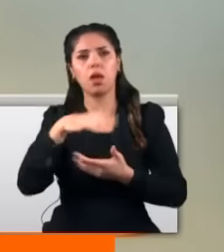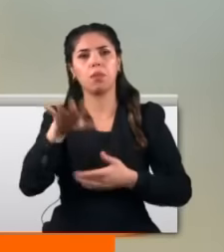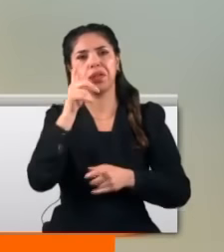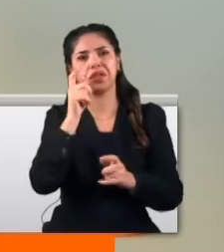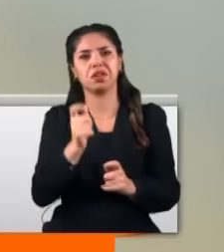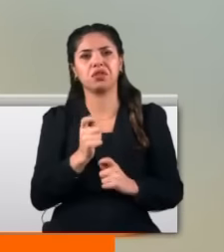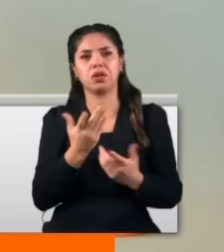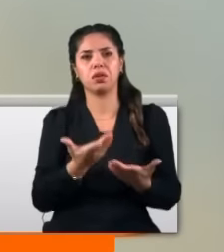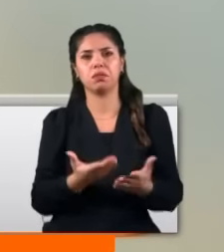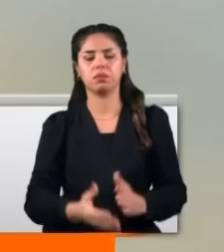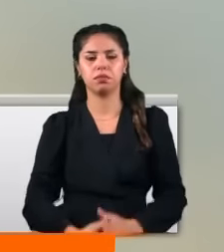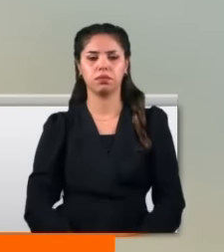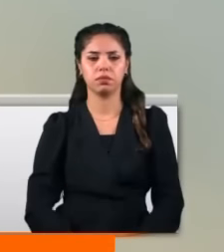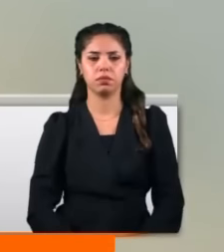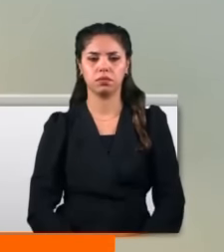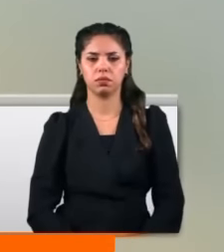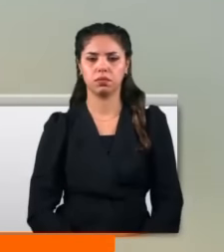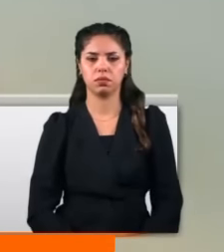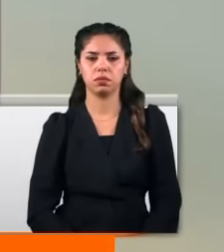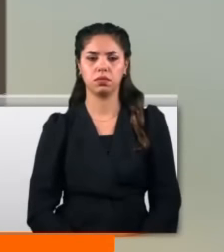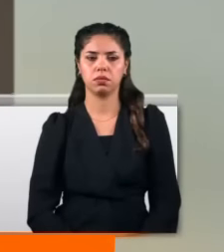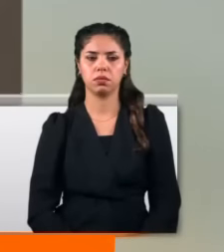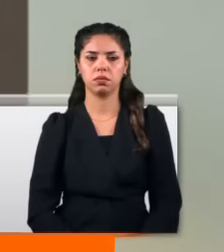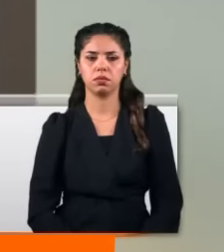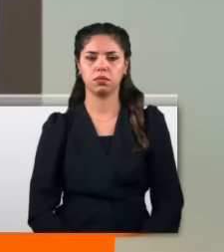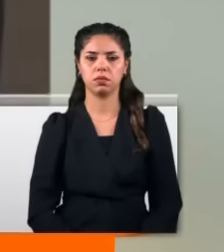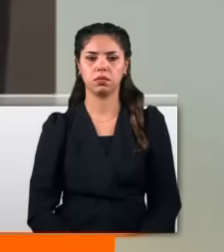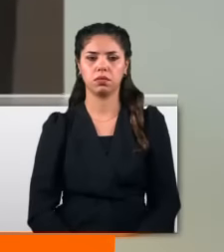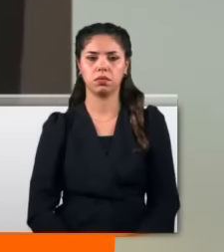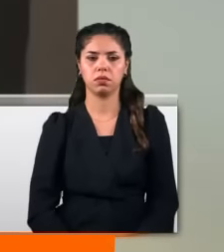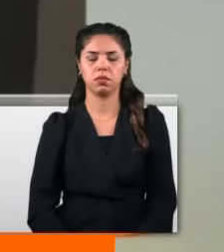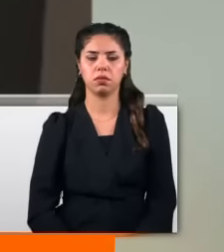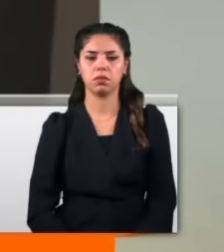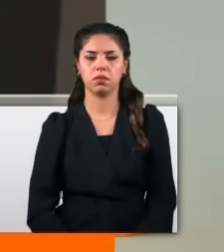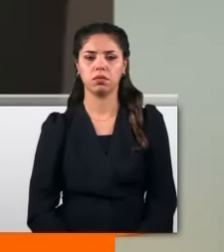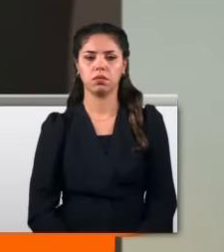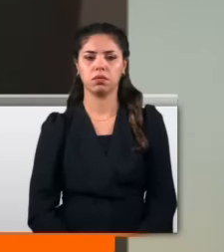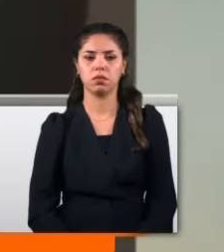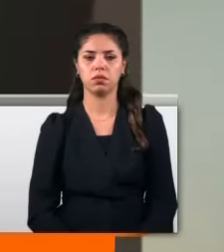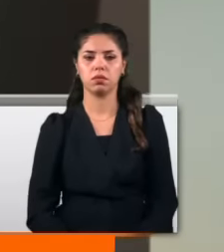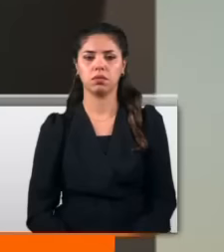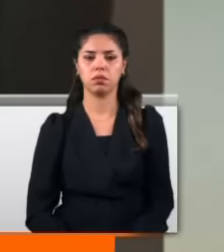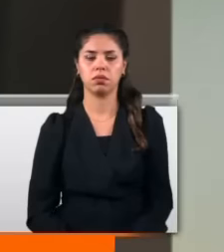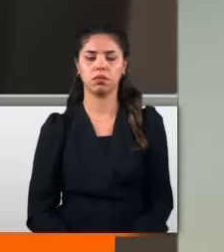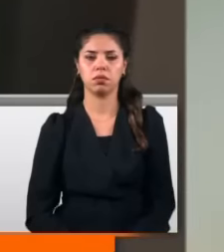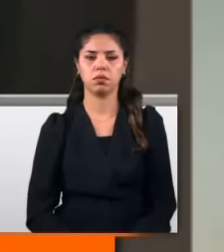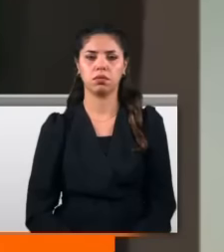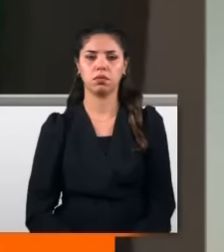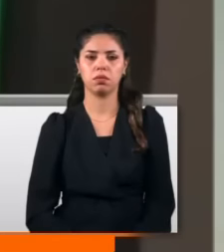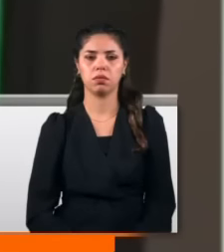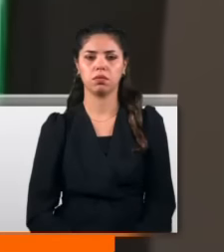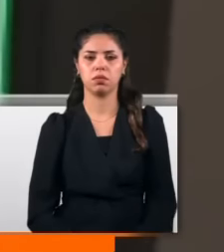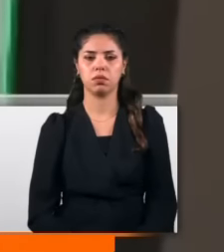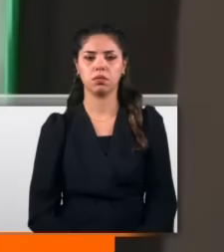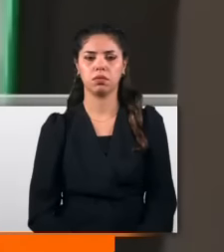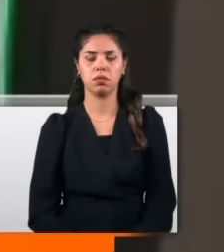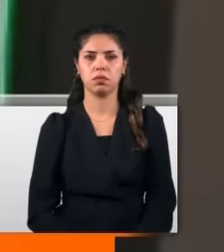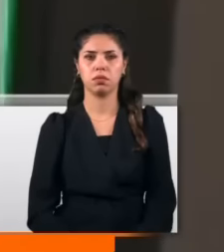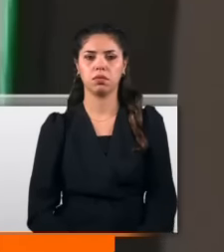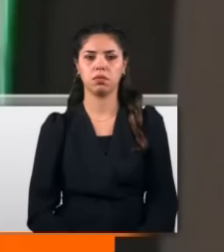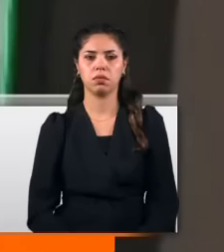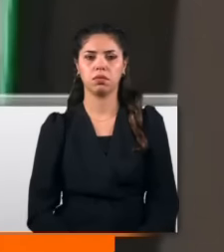En son benim kardeşimin iki kızı beraber geliyorlar. Bir tanesi eve gidiyor, öbürü de gidiyor. Sözde o da eve gitmiş